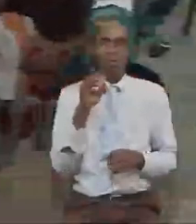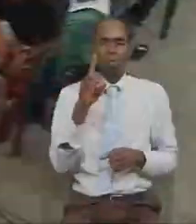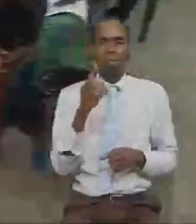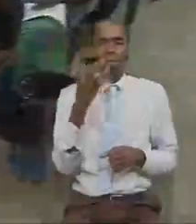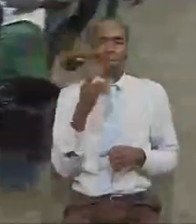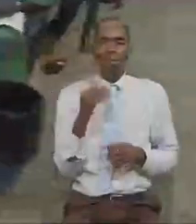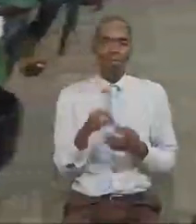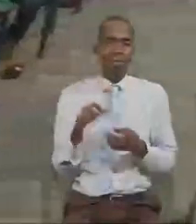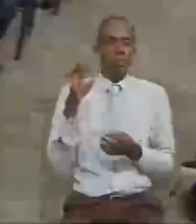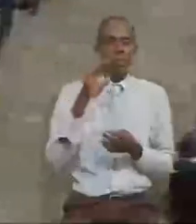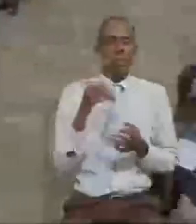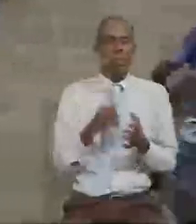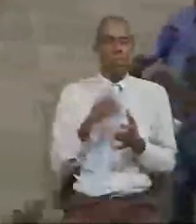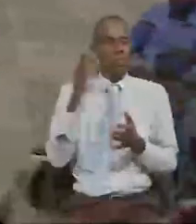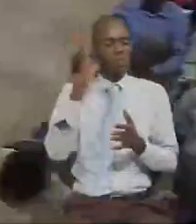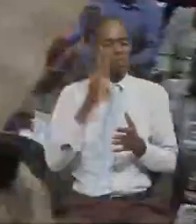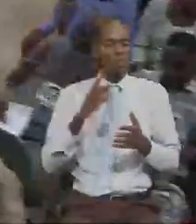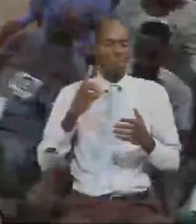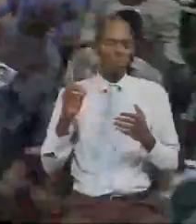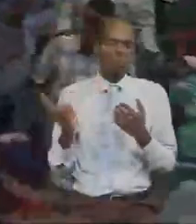et va percer l'ennemi